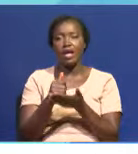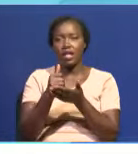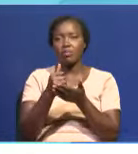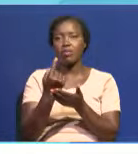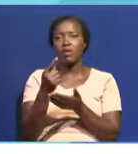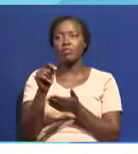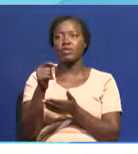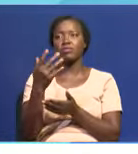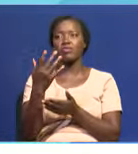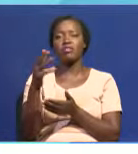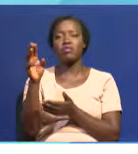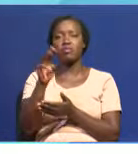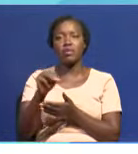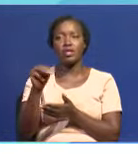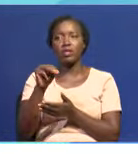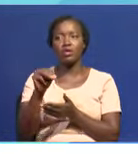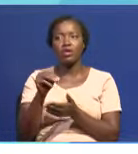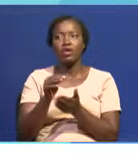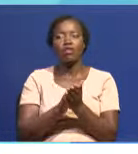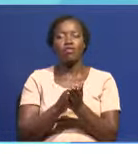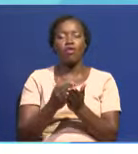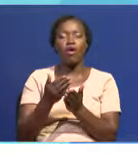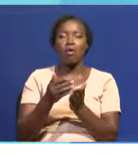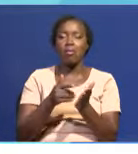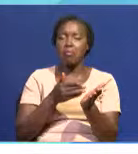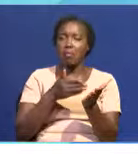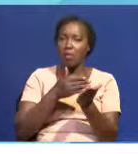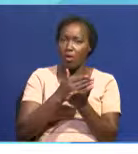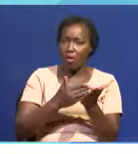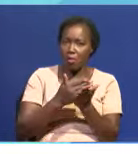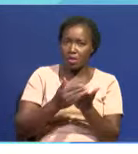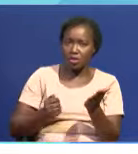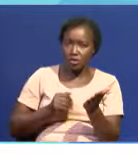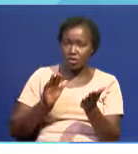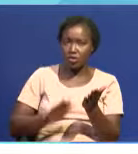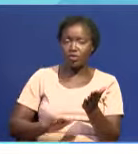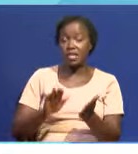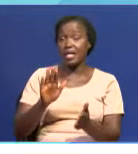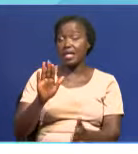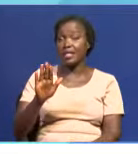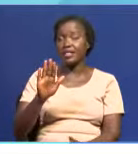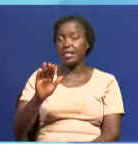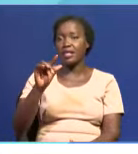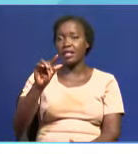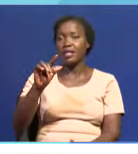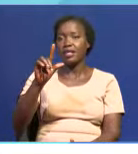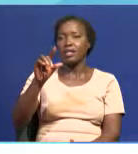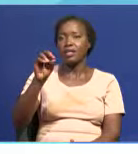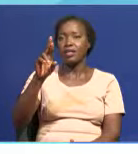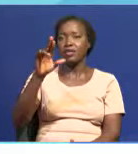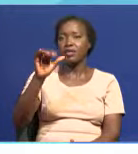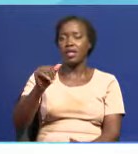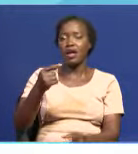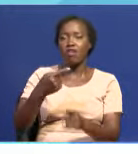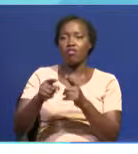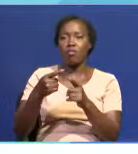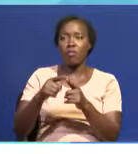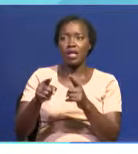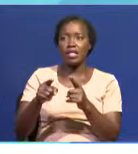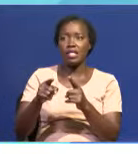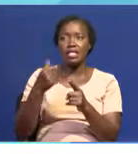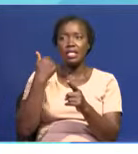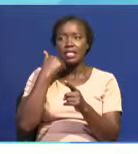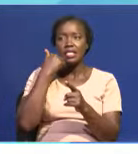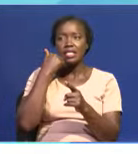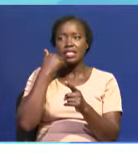ili kugharamia upasuaji wa mguu wa binti yao. Gloria Amoit ambaye ni mwanafunzi wa kidato cha kwanza anaugua